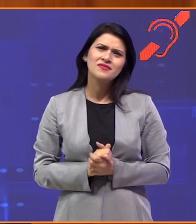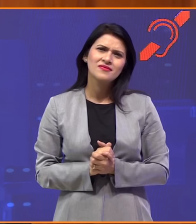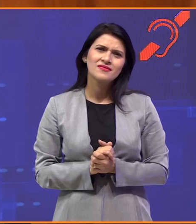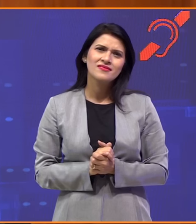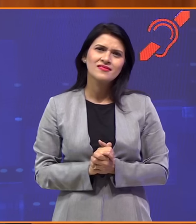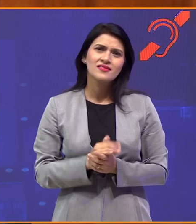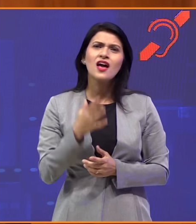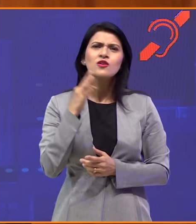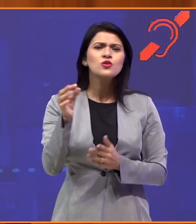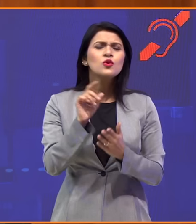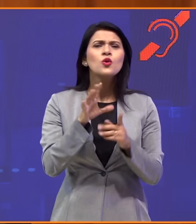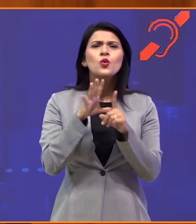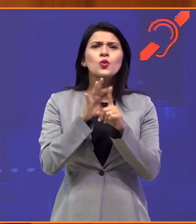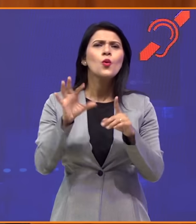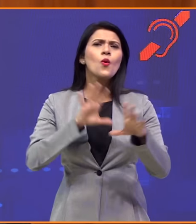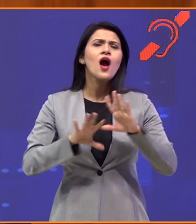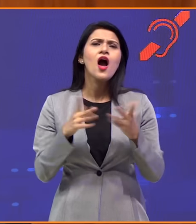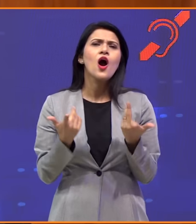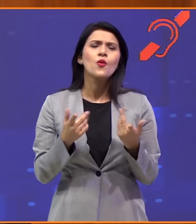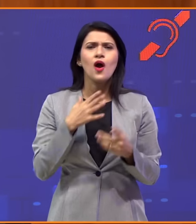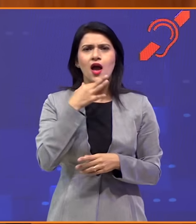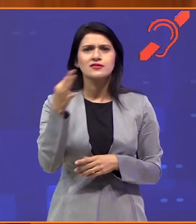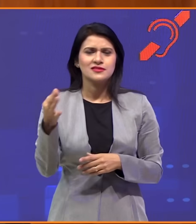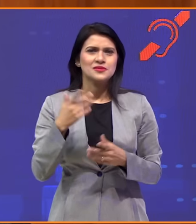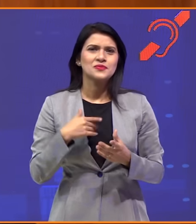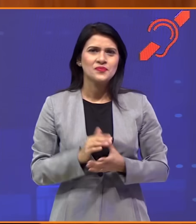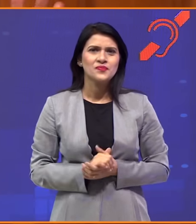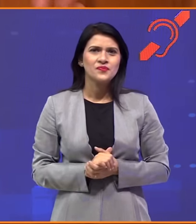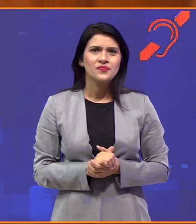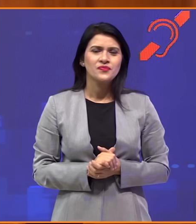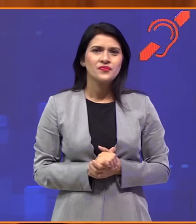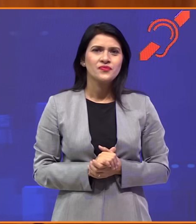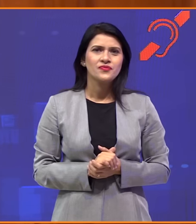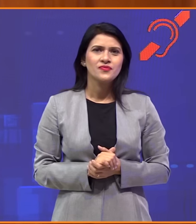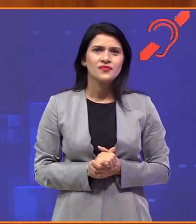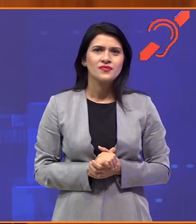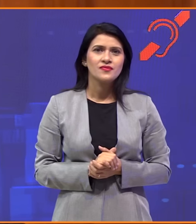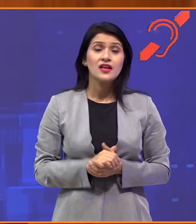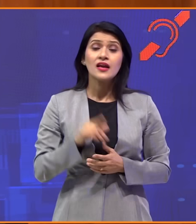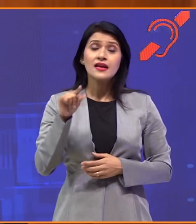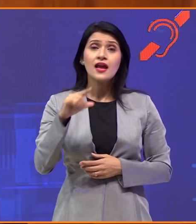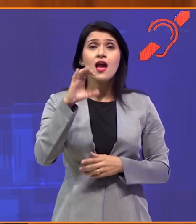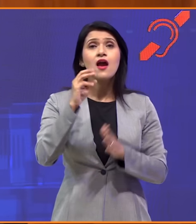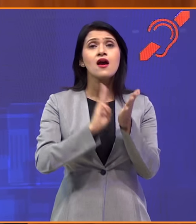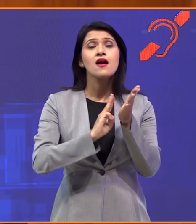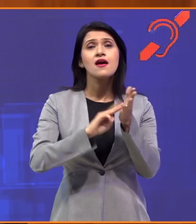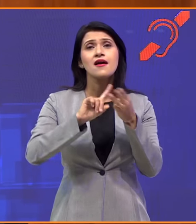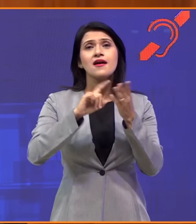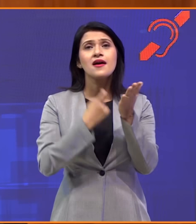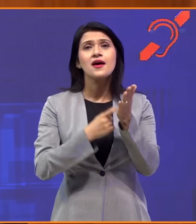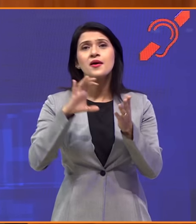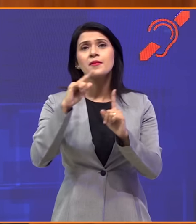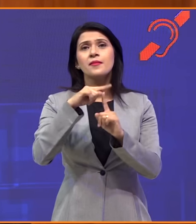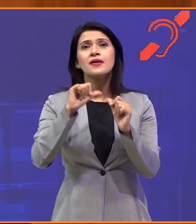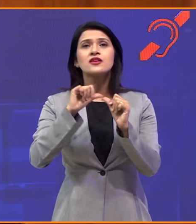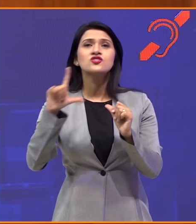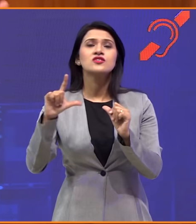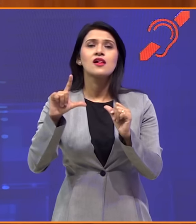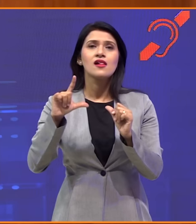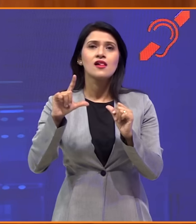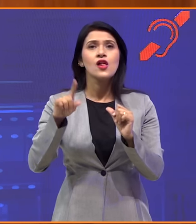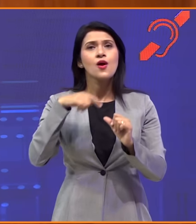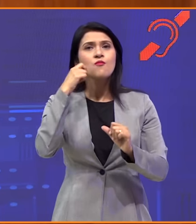इसको कि तू बनाएगा कैसे इसको यह बता कैसे बनाना चाहता है कहता है कि यह मेरे लिए ना कमर्शियल फिल्म है और सरदार खान मेरी फिल्म